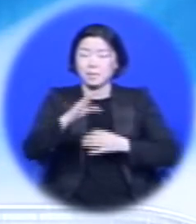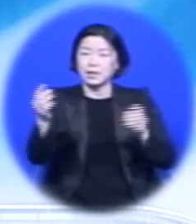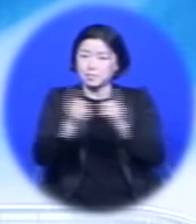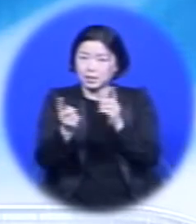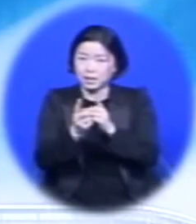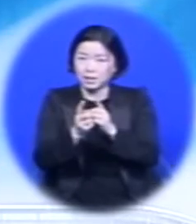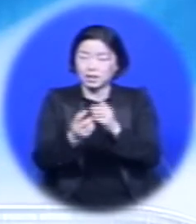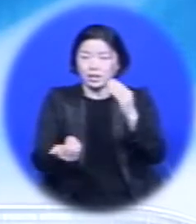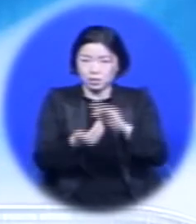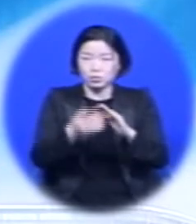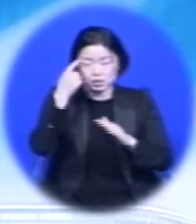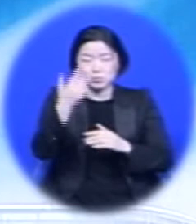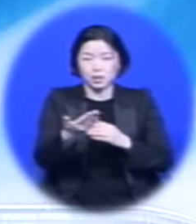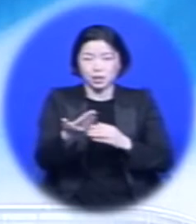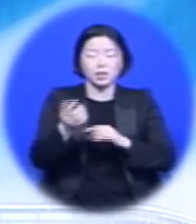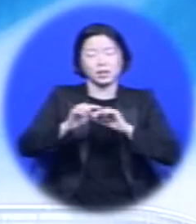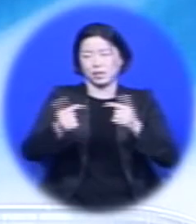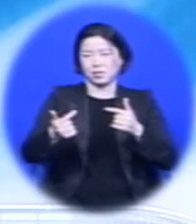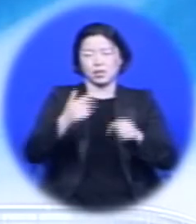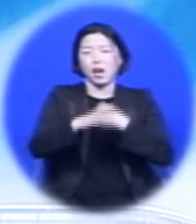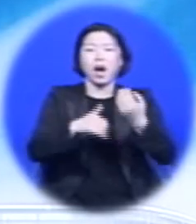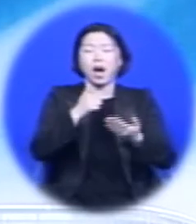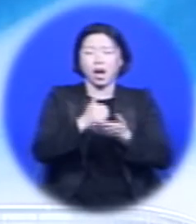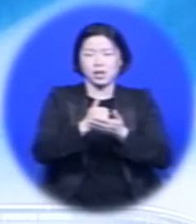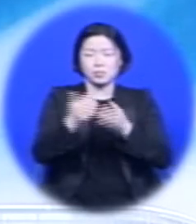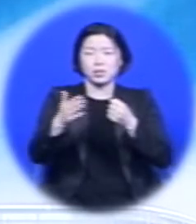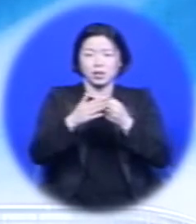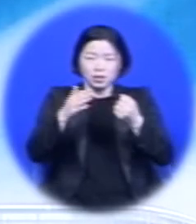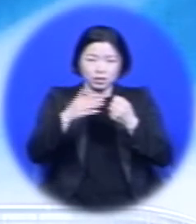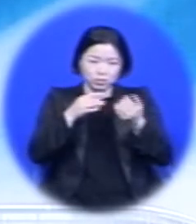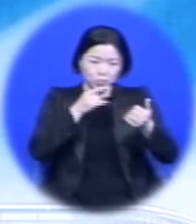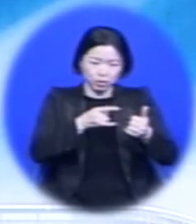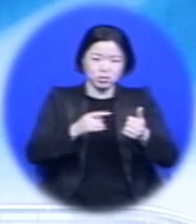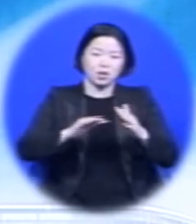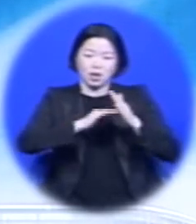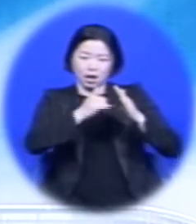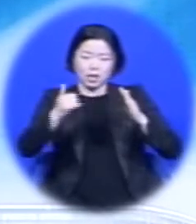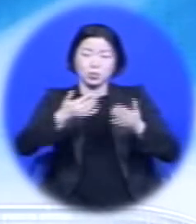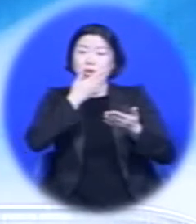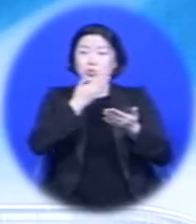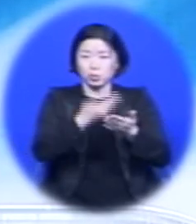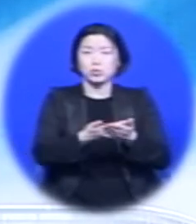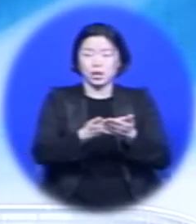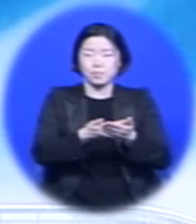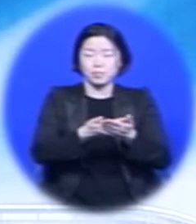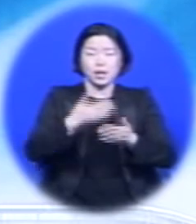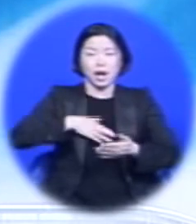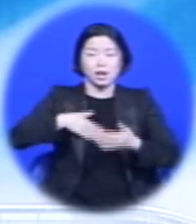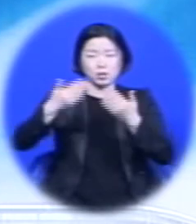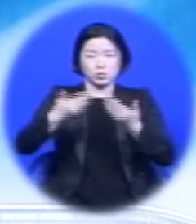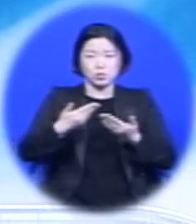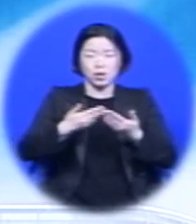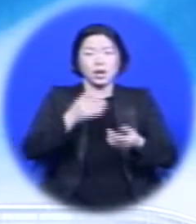하나님의 말씀에 가정의 소중함을 깨우쳐 주셔서 거기서 믿음을, 하나님을 믿는 믿음을 계속 자녀들에게